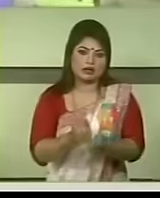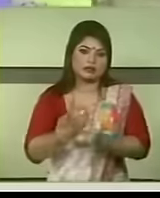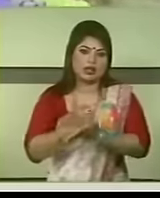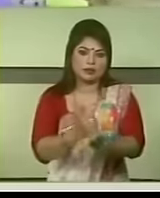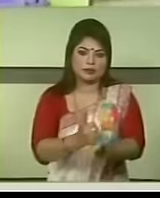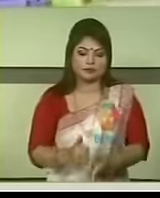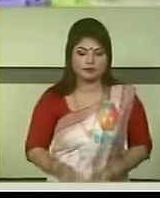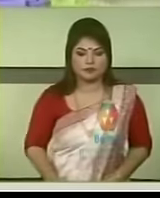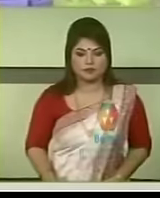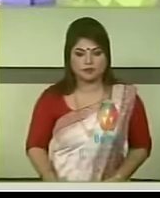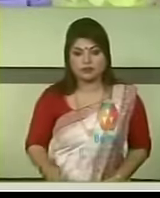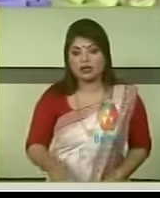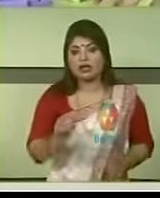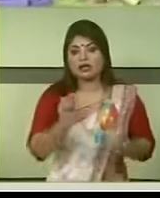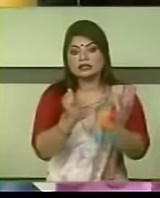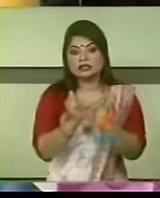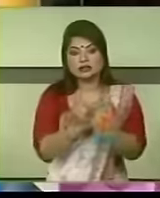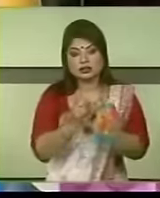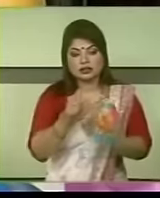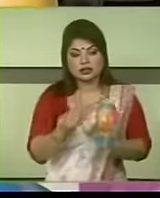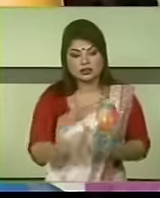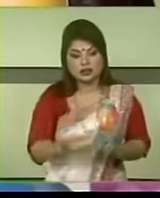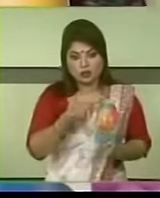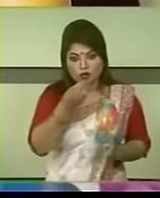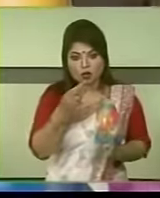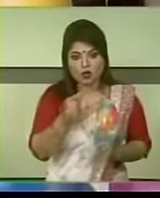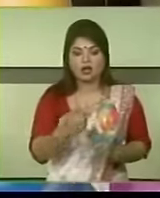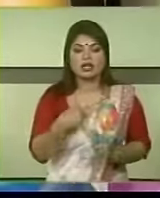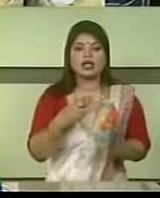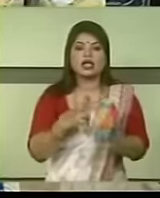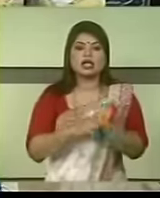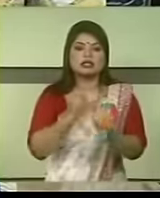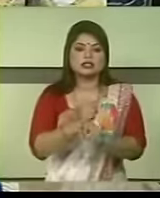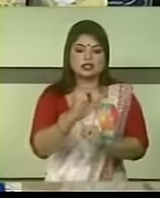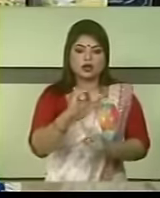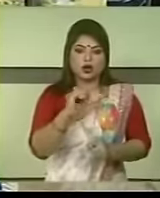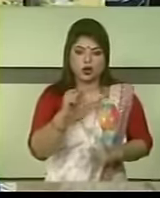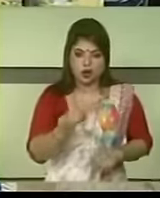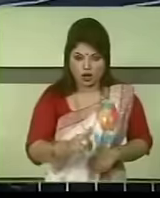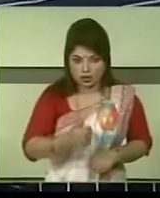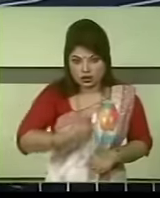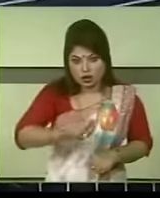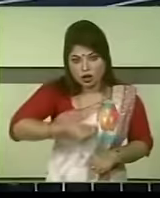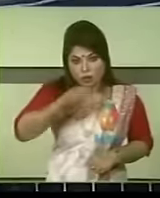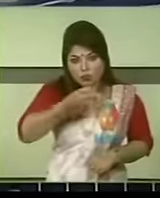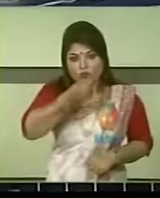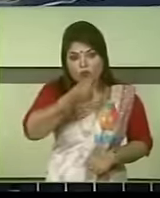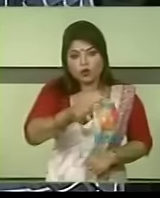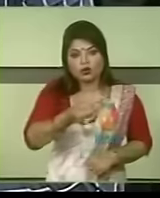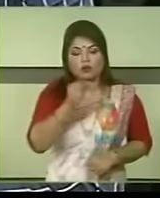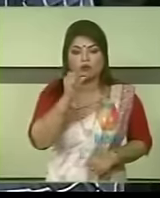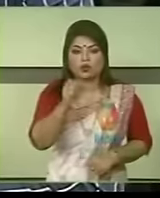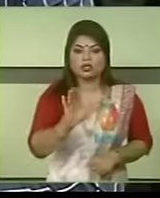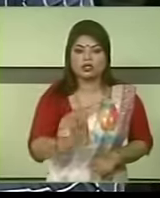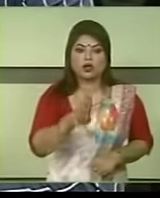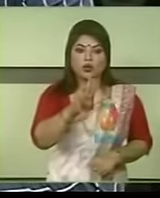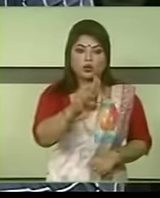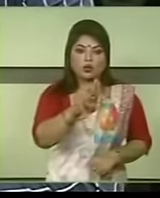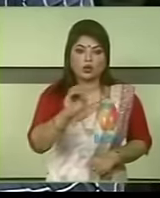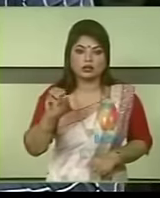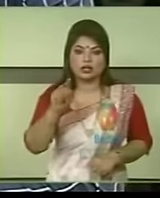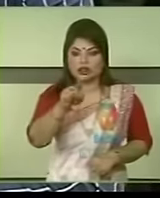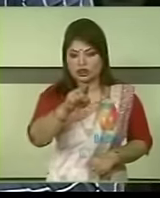করে। প্রধানমন্ত্রীর এই ঘোষণাকে স্বাগত জানিয়েছেন এ সেবায় নিয়োজিতরাও। মাননীয় প্রধানমন্ত্রী বক্তৃতায় বলছে, শুধু বক্তৃতার জন্য না, 2013 সালের